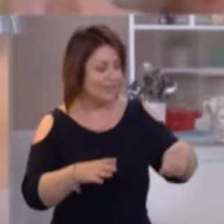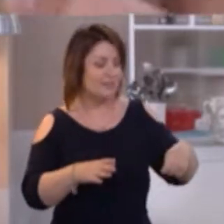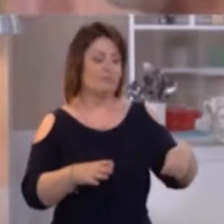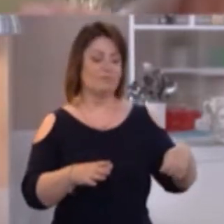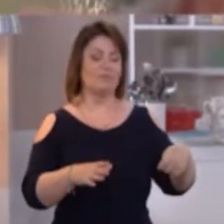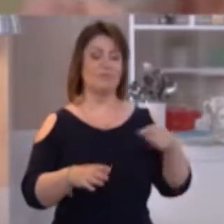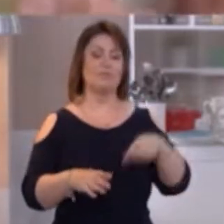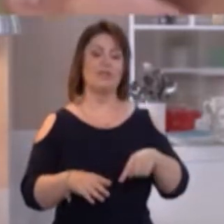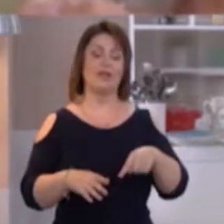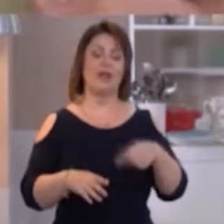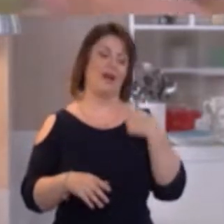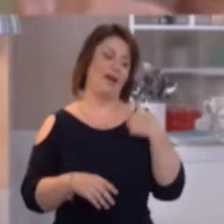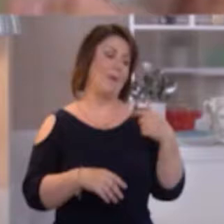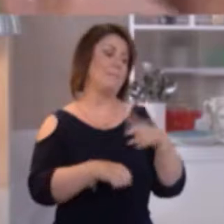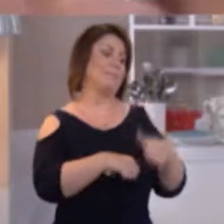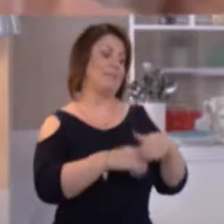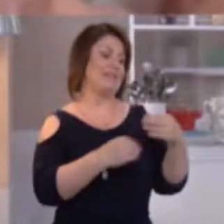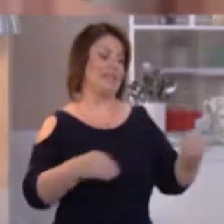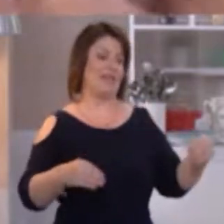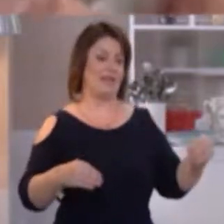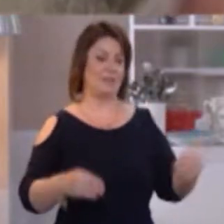È il mestiere.